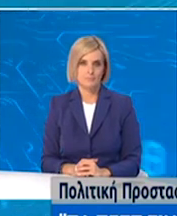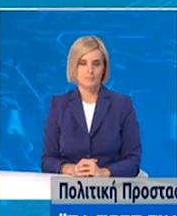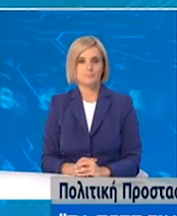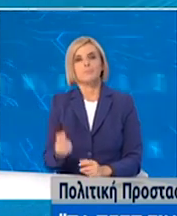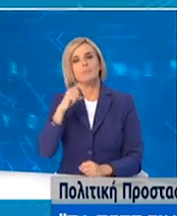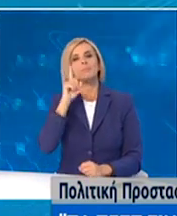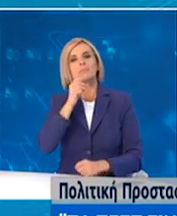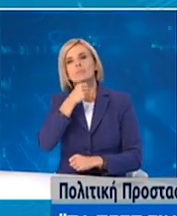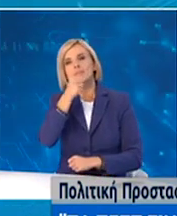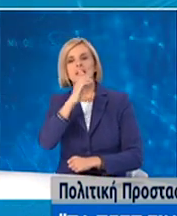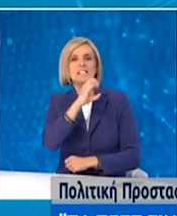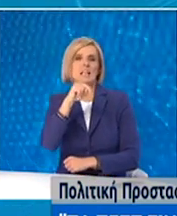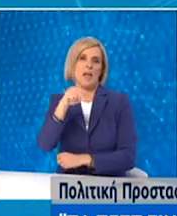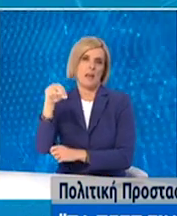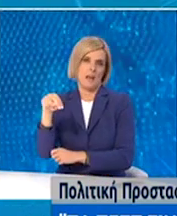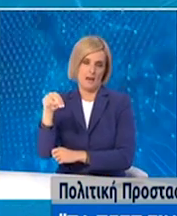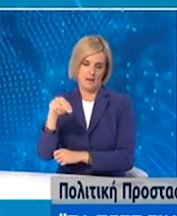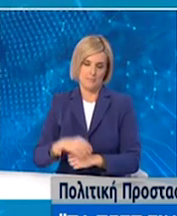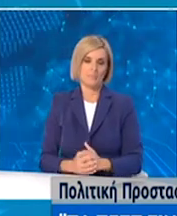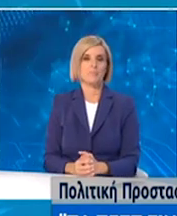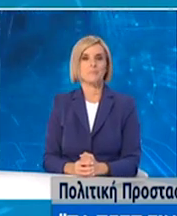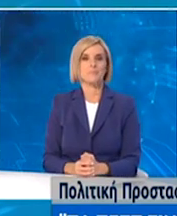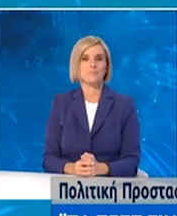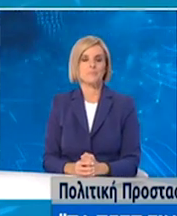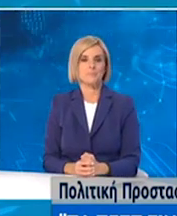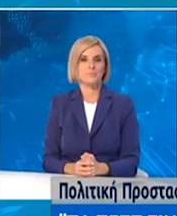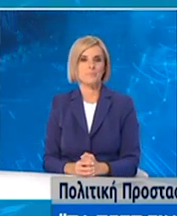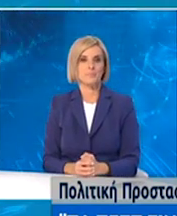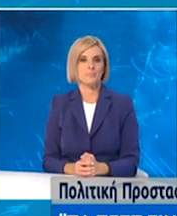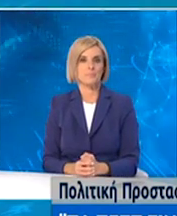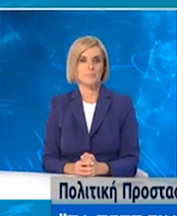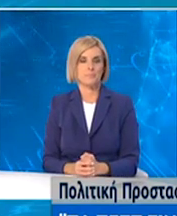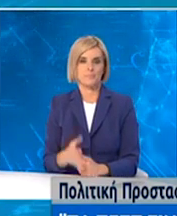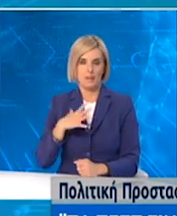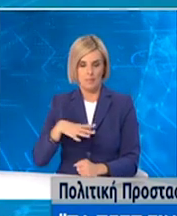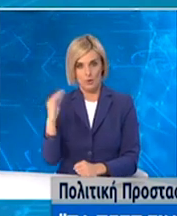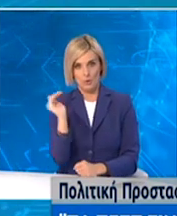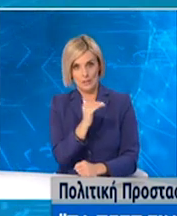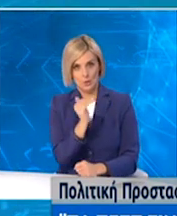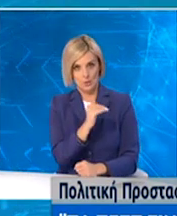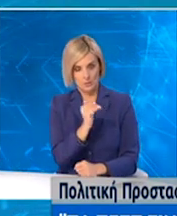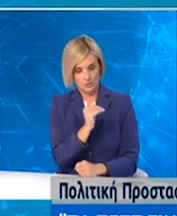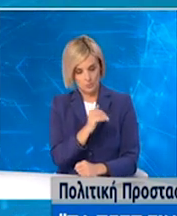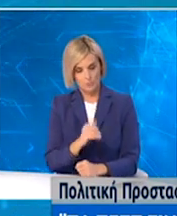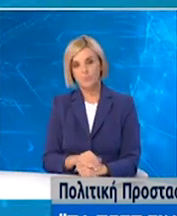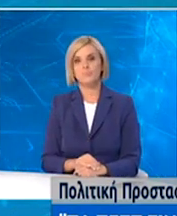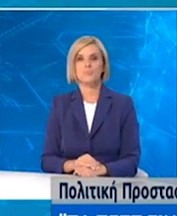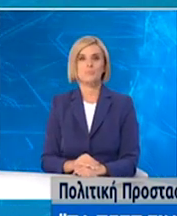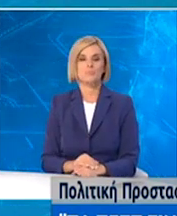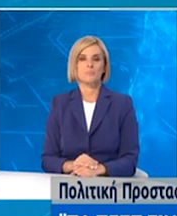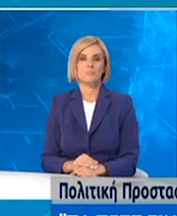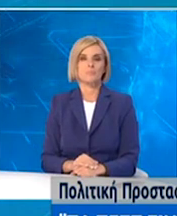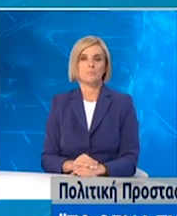Greece. Ευχαριστώ πολύ. Θέλω να ρωτήσω, κύριε Υπουργέ, καθώς βρισκόμαστε σε